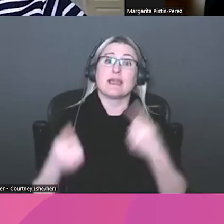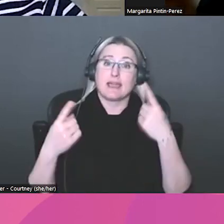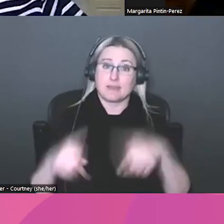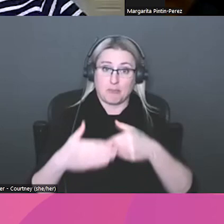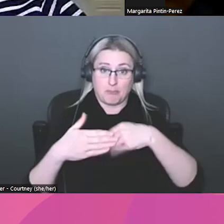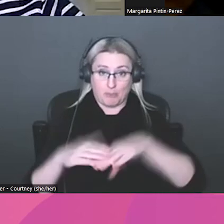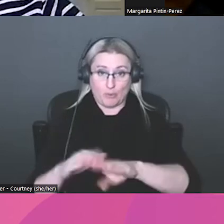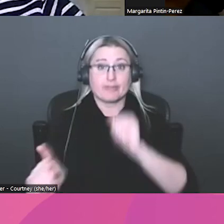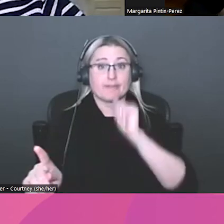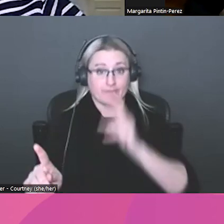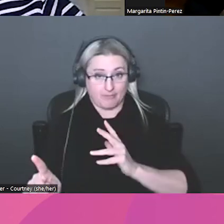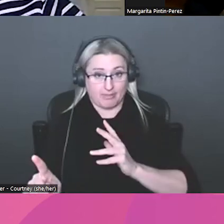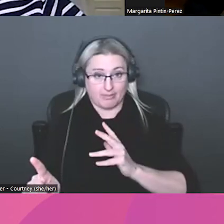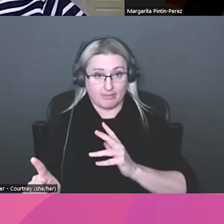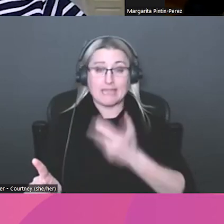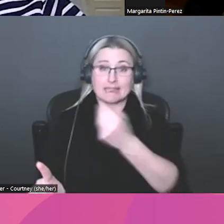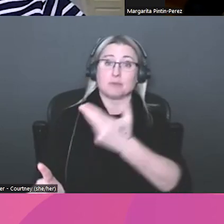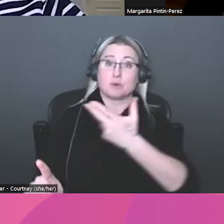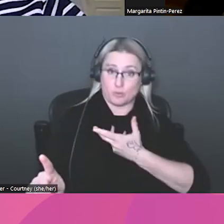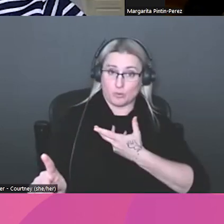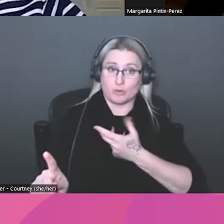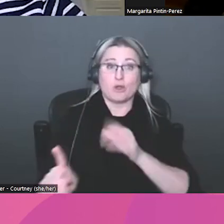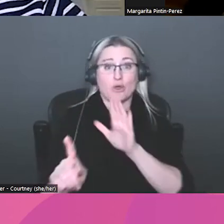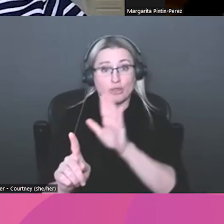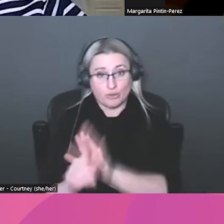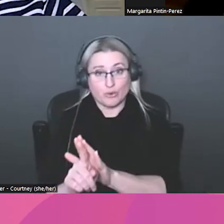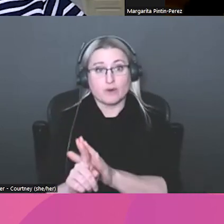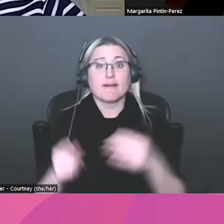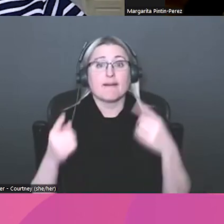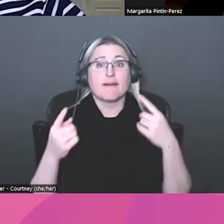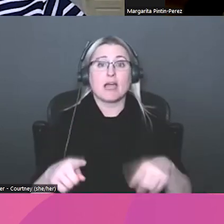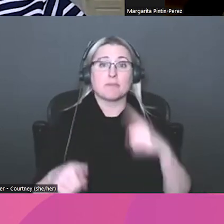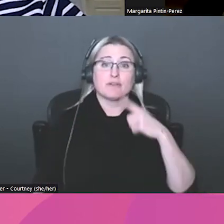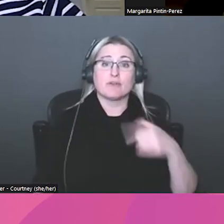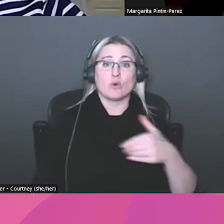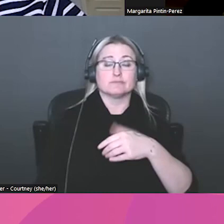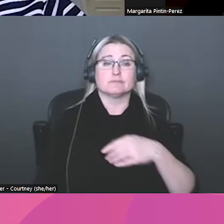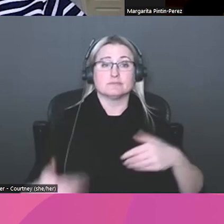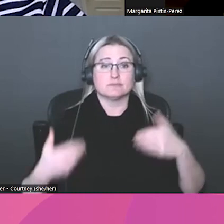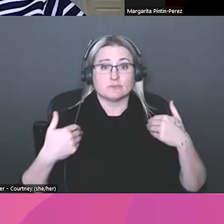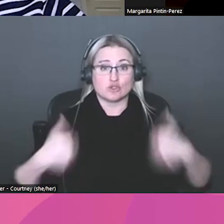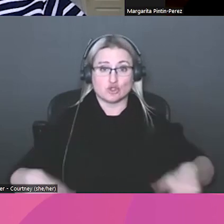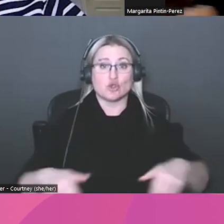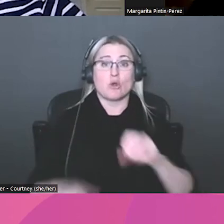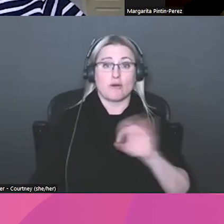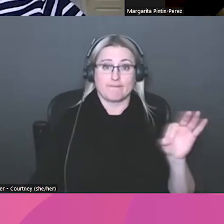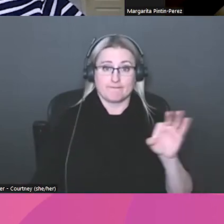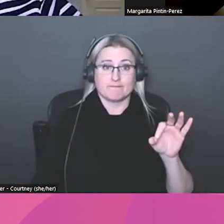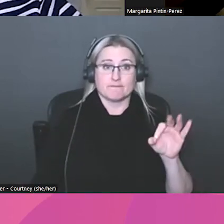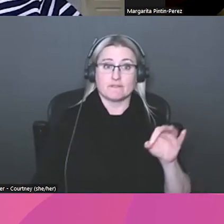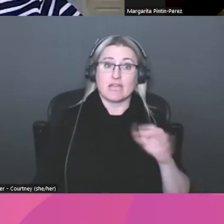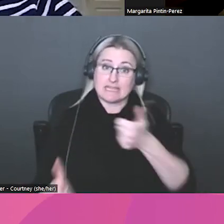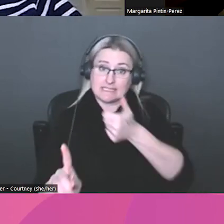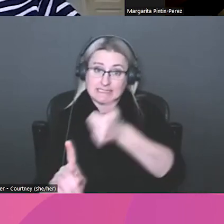qui avait été désignée femme à la naissance, mais qui avait partagé la difficulté à obtenir